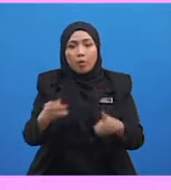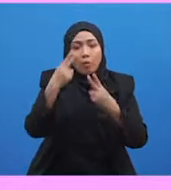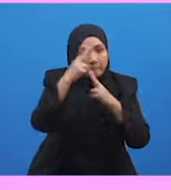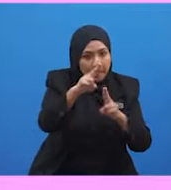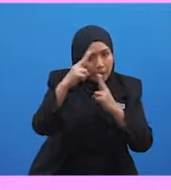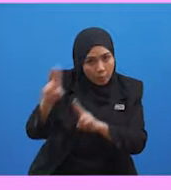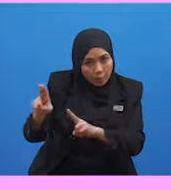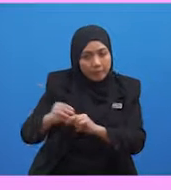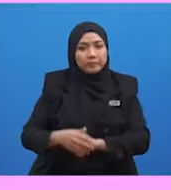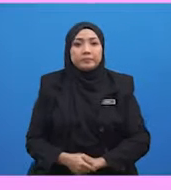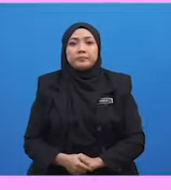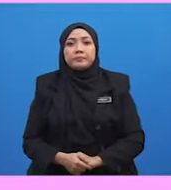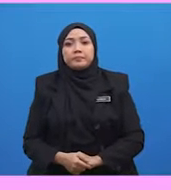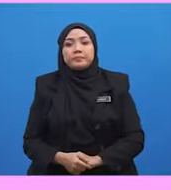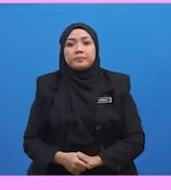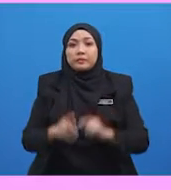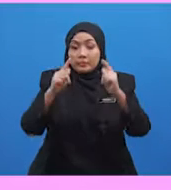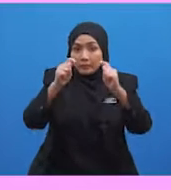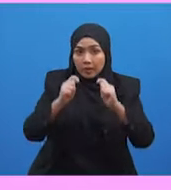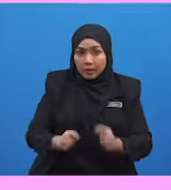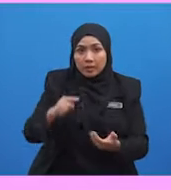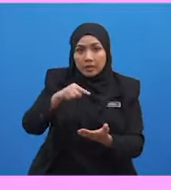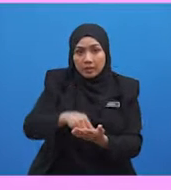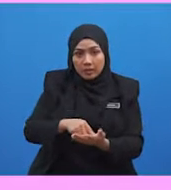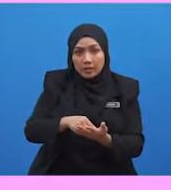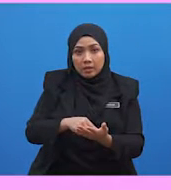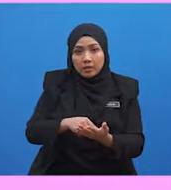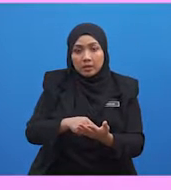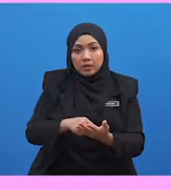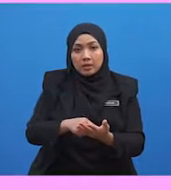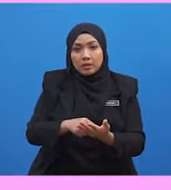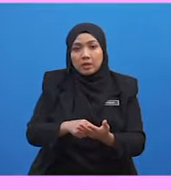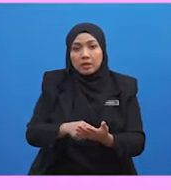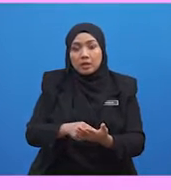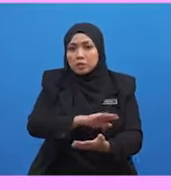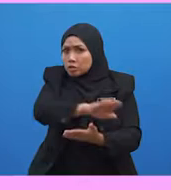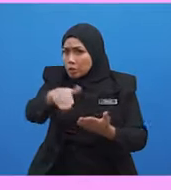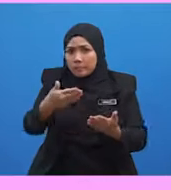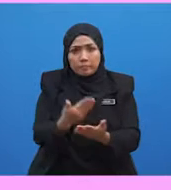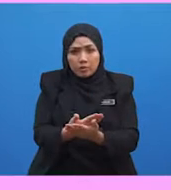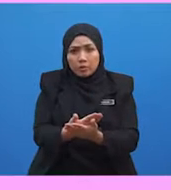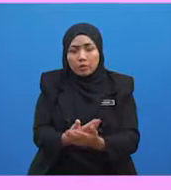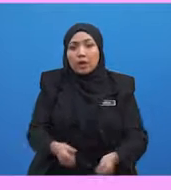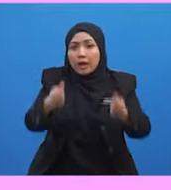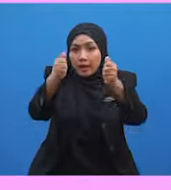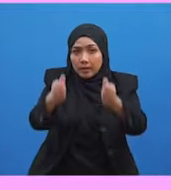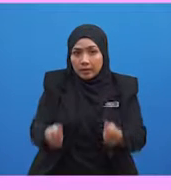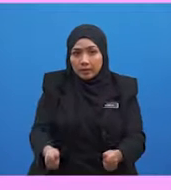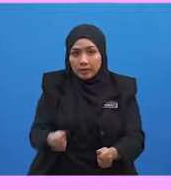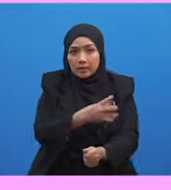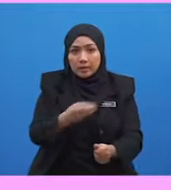ini melibatkan semua ahli dan merupakan teknik perbincangan secara